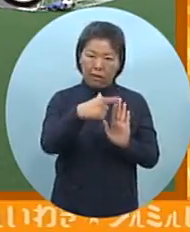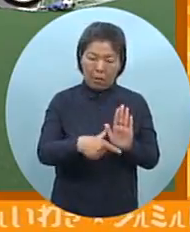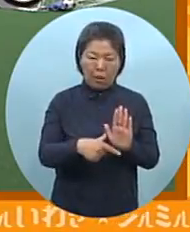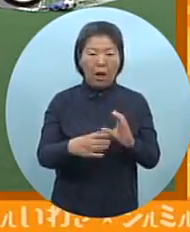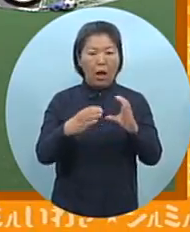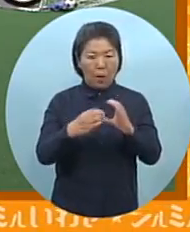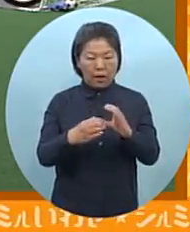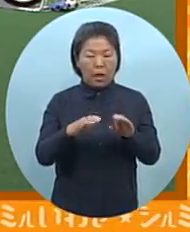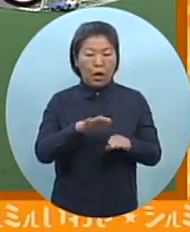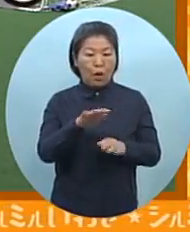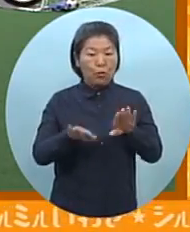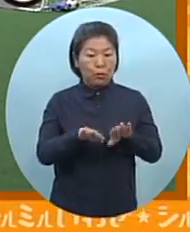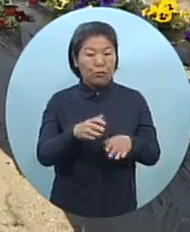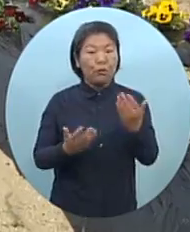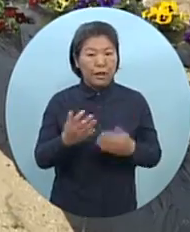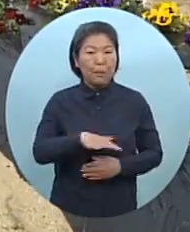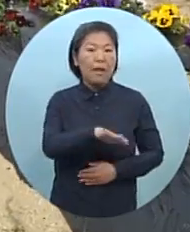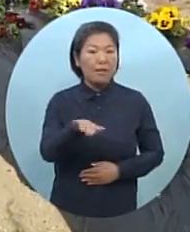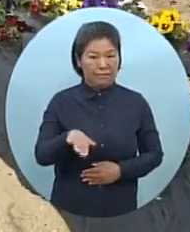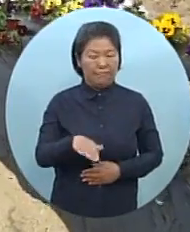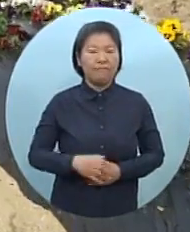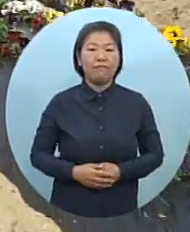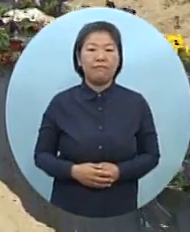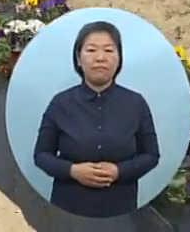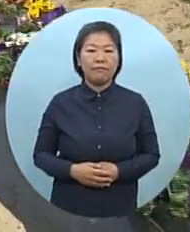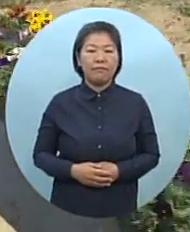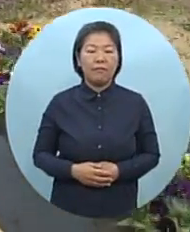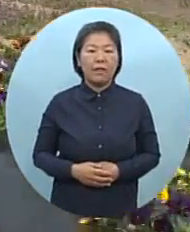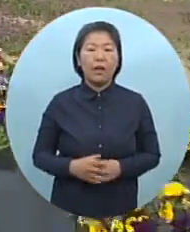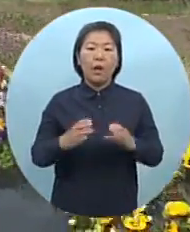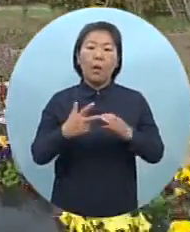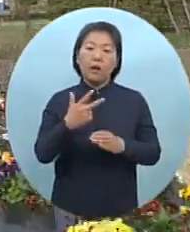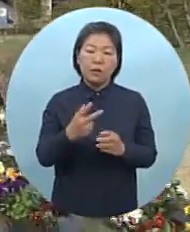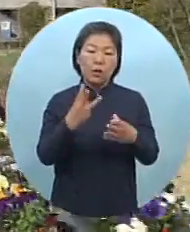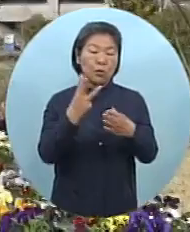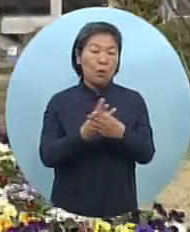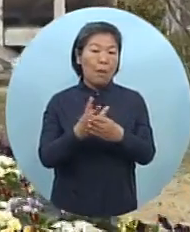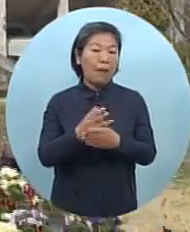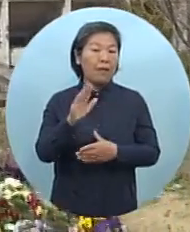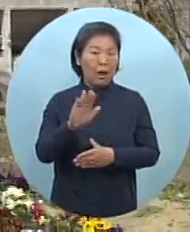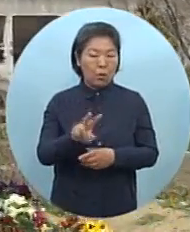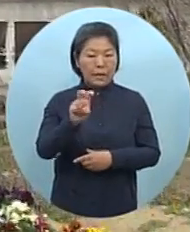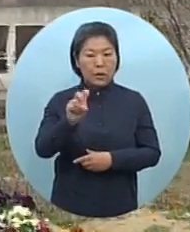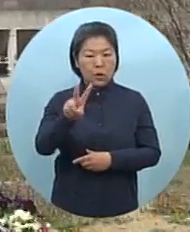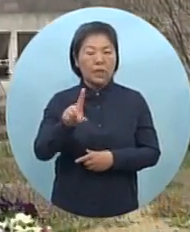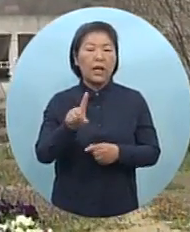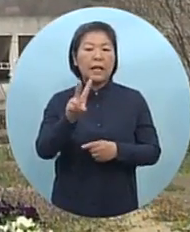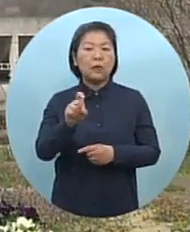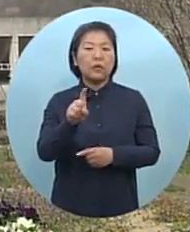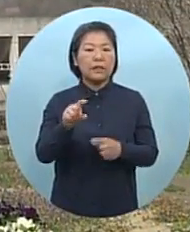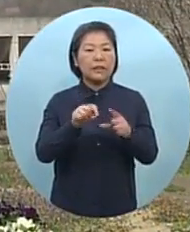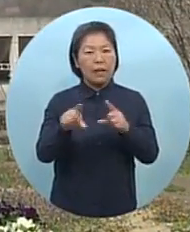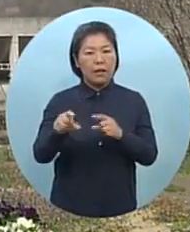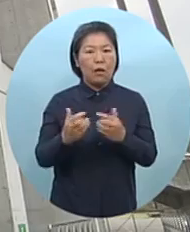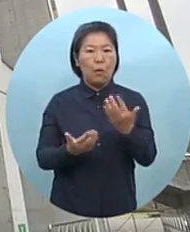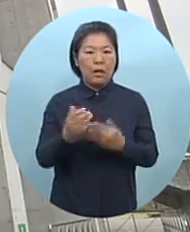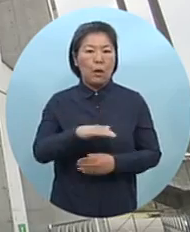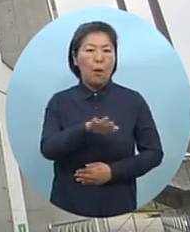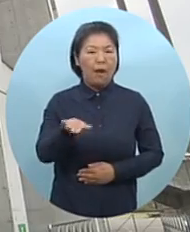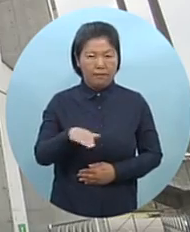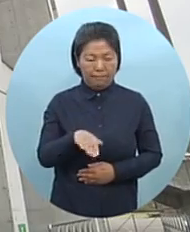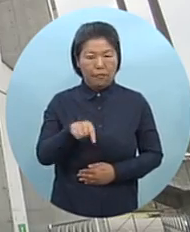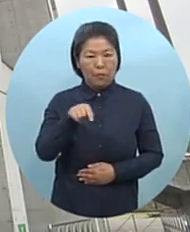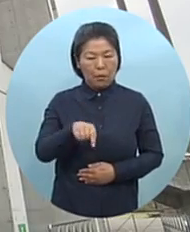は岩グリーンベース岩市常磐にある21世紀の森公園